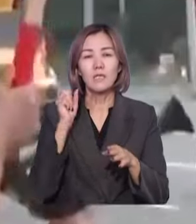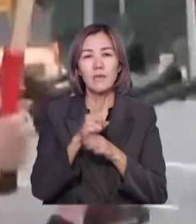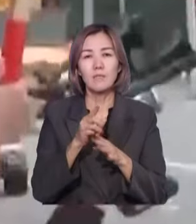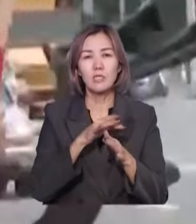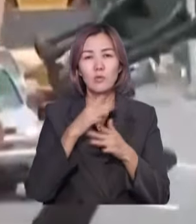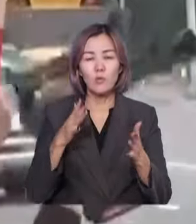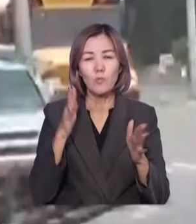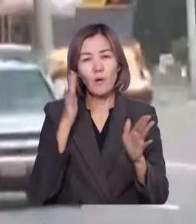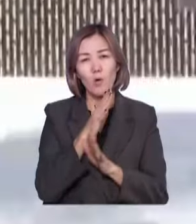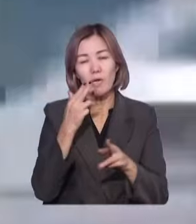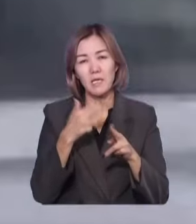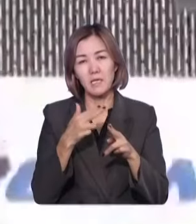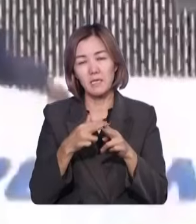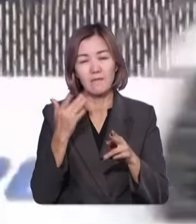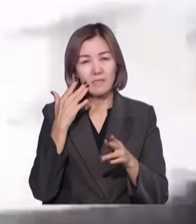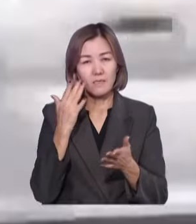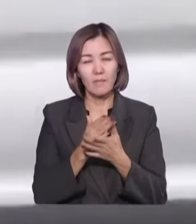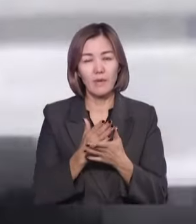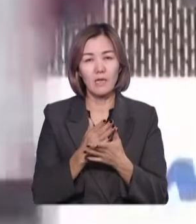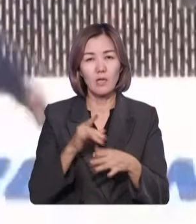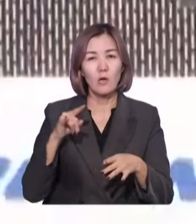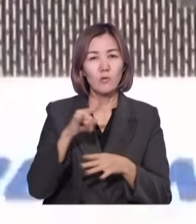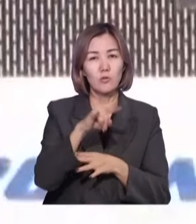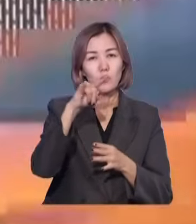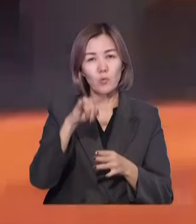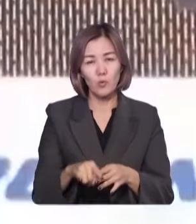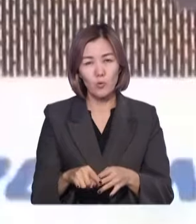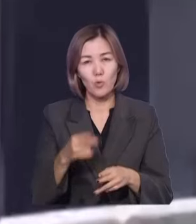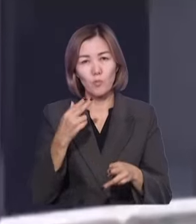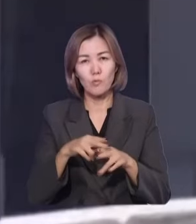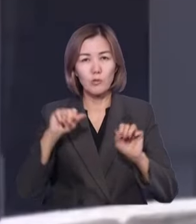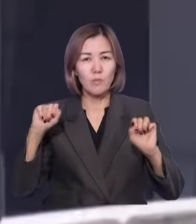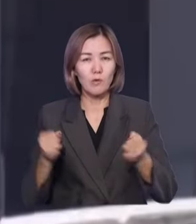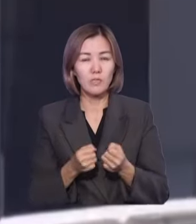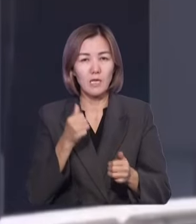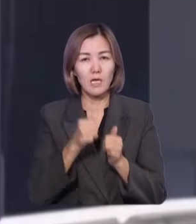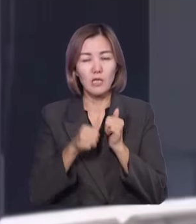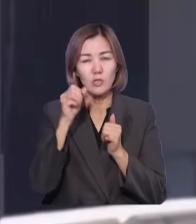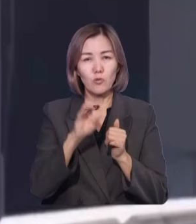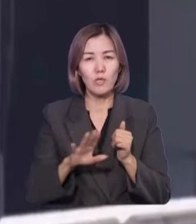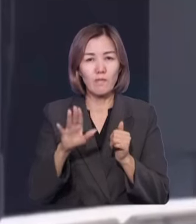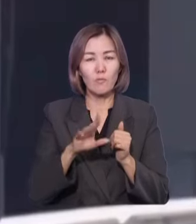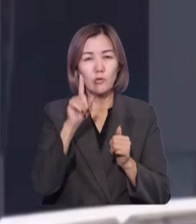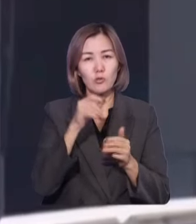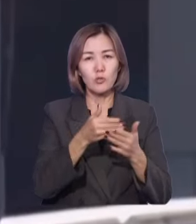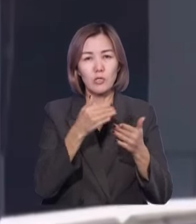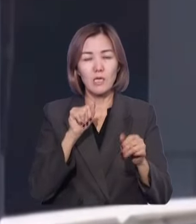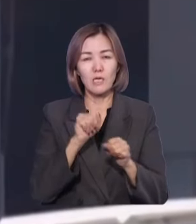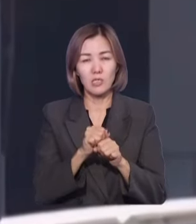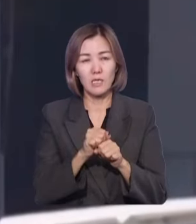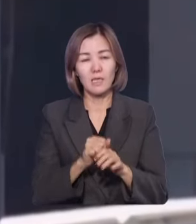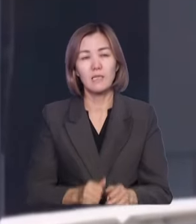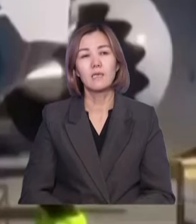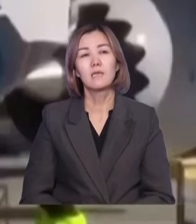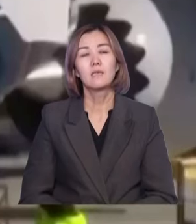және ауа райының қолайсыздығынан туындайды. Ұшу-қону жолақтарын мұз басуынан Еуропада жыл сайын жүздеген рейс кейін шегерледі.